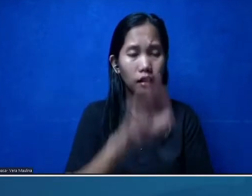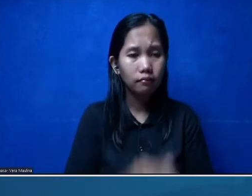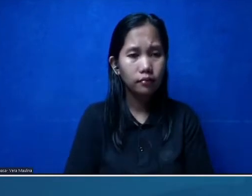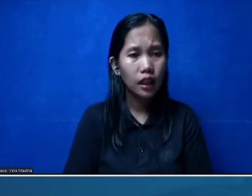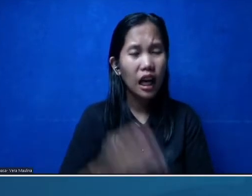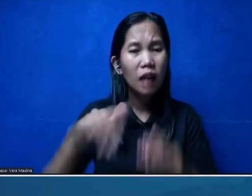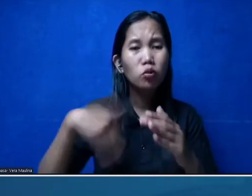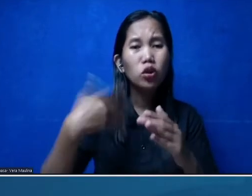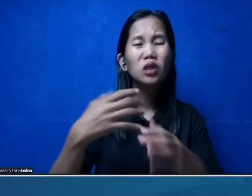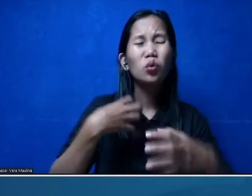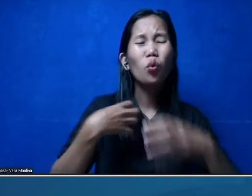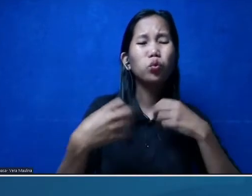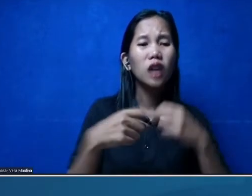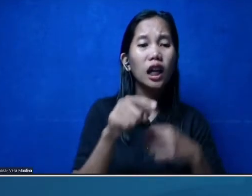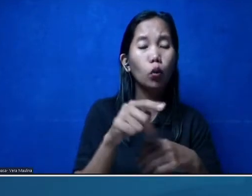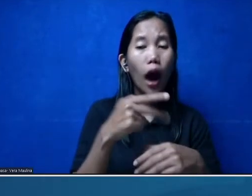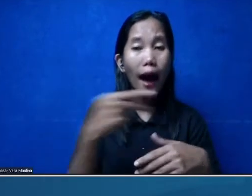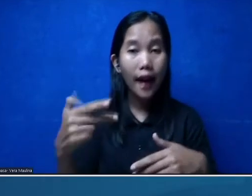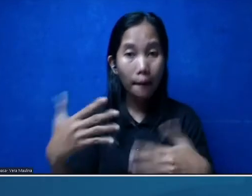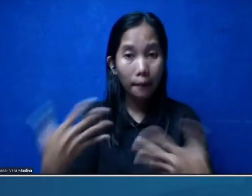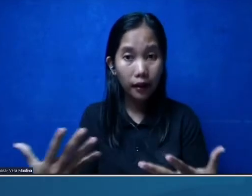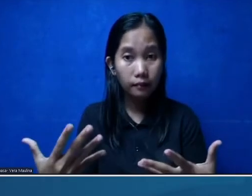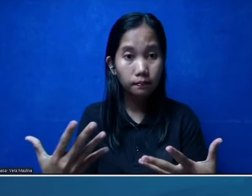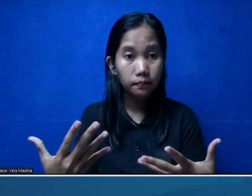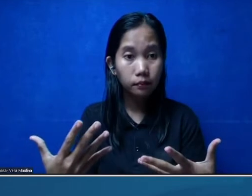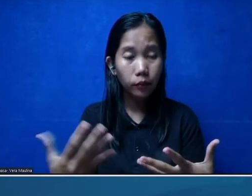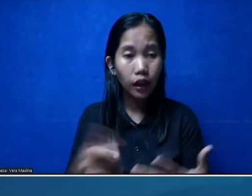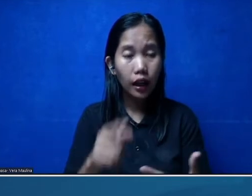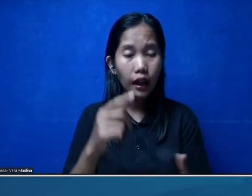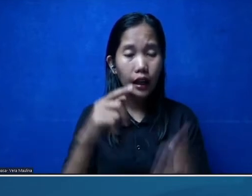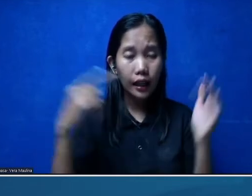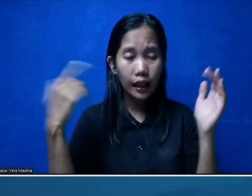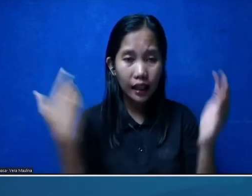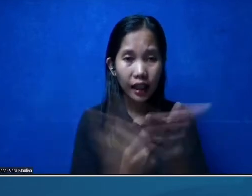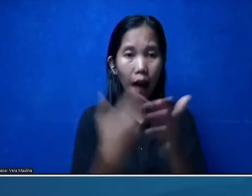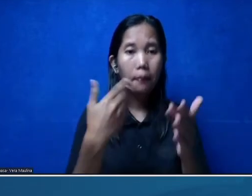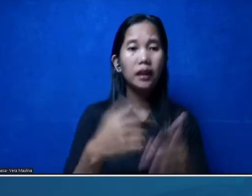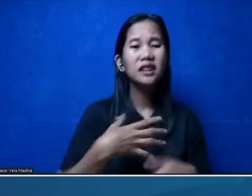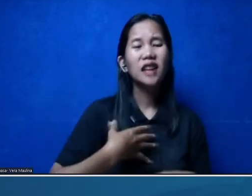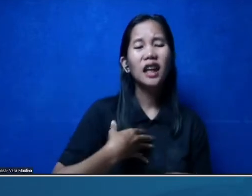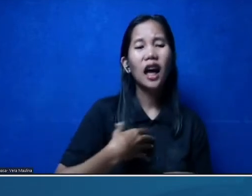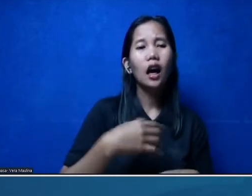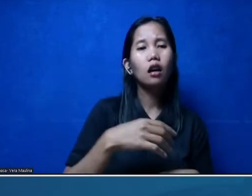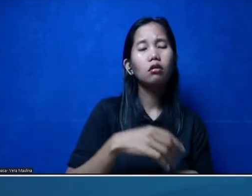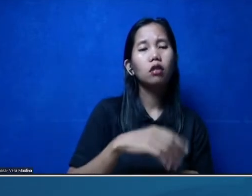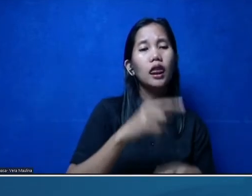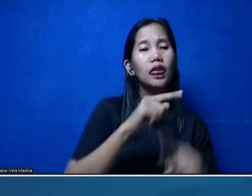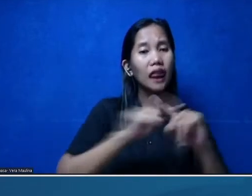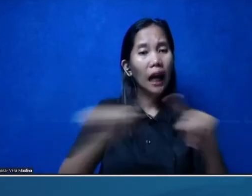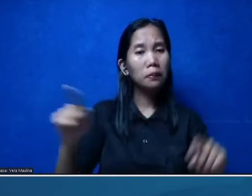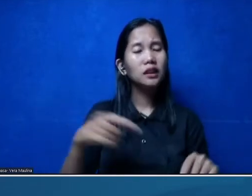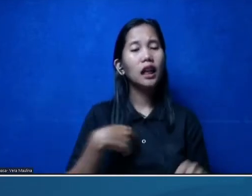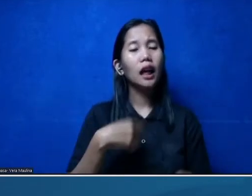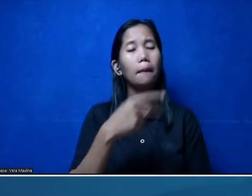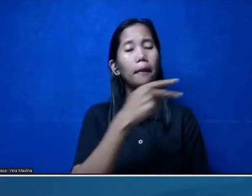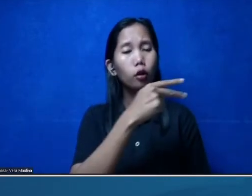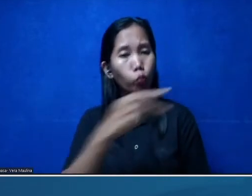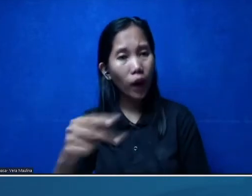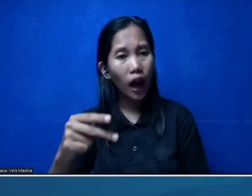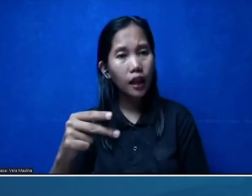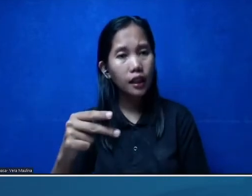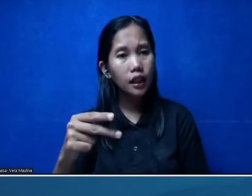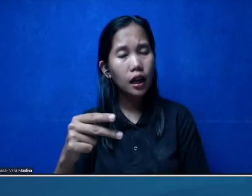tetapi yang merupakan pemisah antara kamu dan allahmu piala segala kejahatan dan yang membuat dia